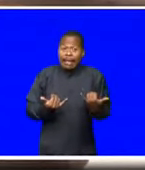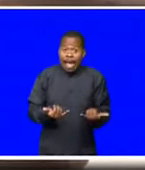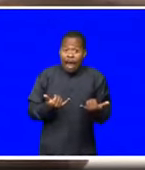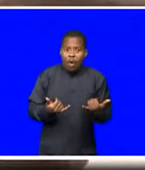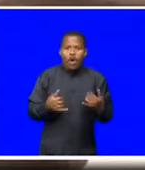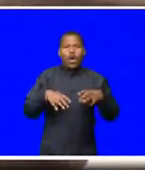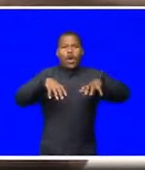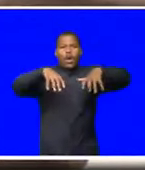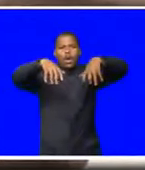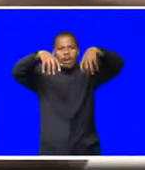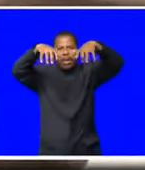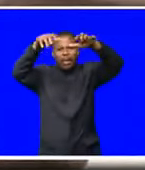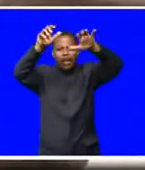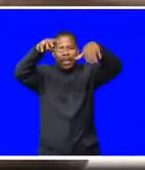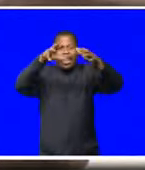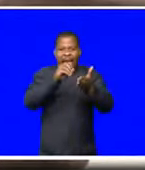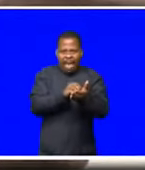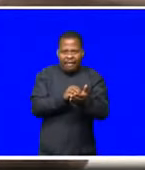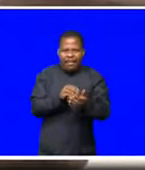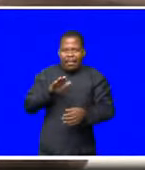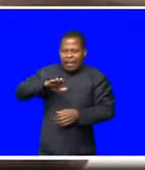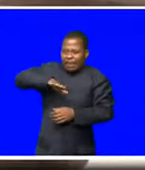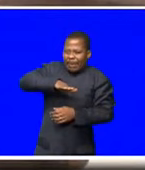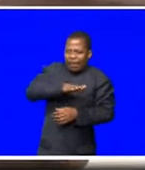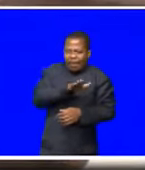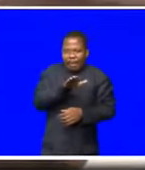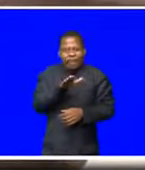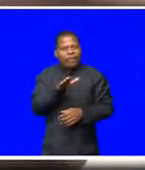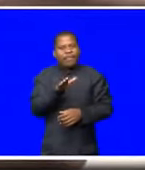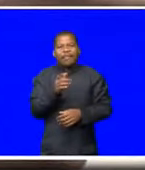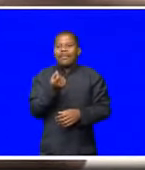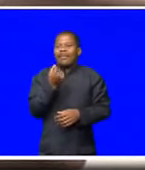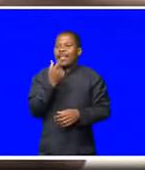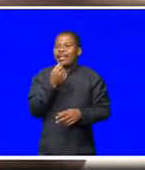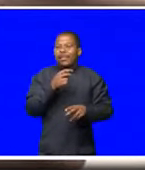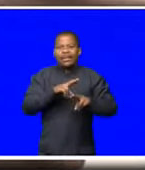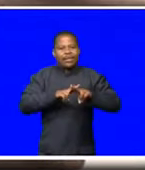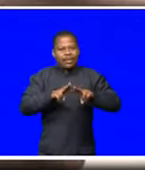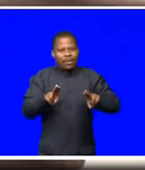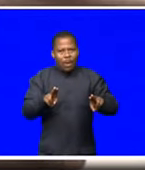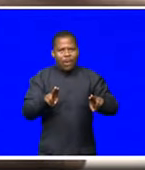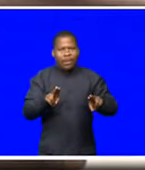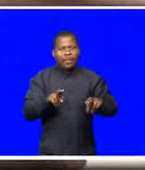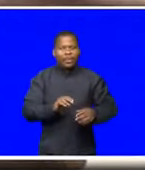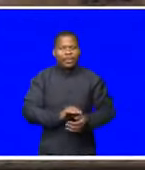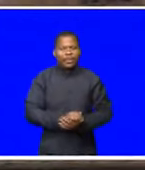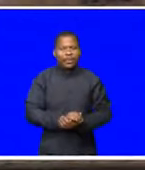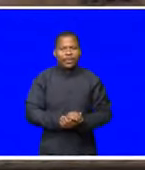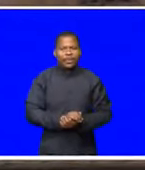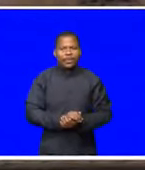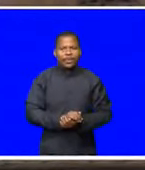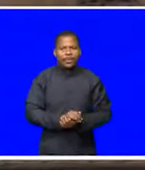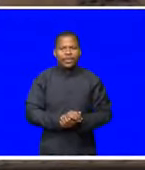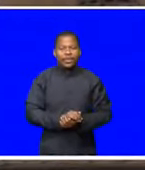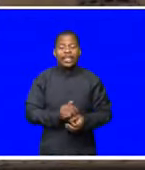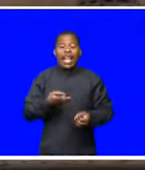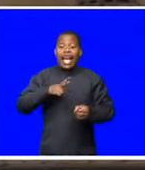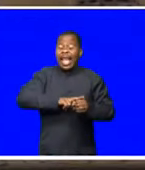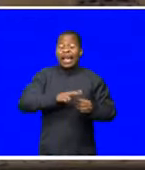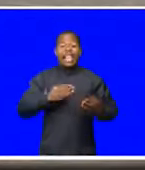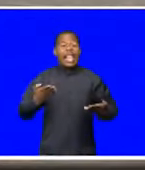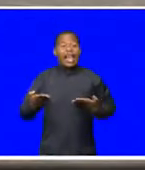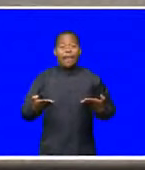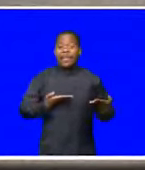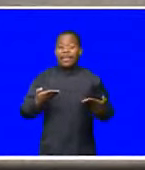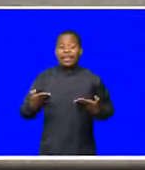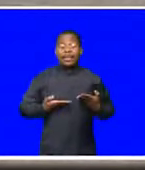kuyashelela nalomuntu lesamcela wemoto akakhona ukuthwala vela le nje kwanze ukuthi ibhizinisi yalimala ngani